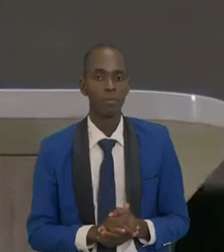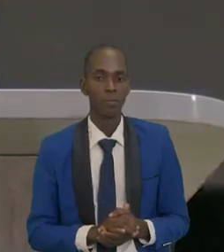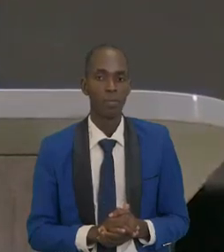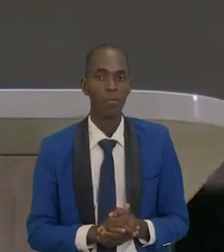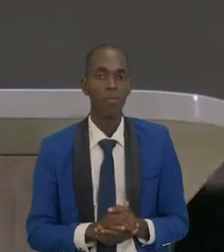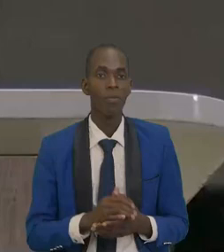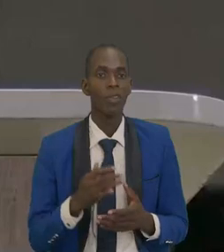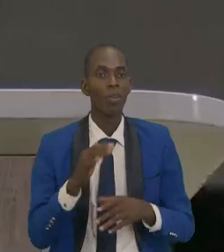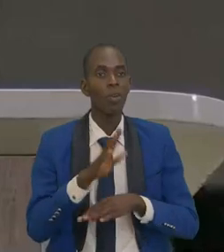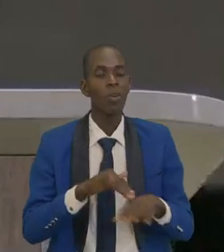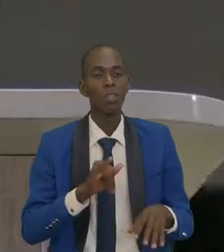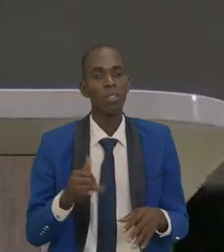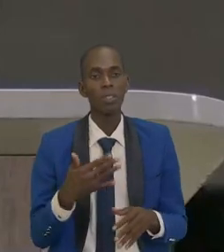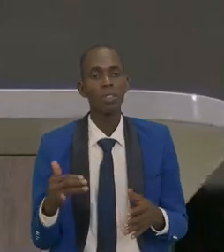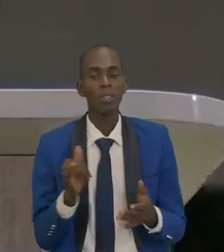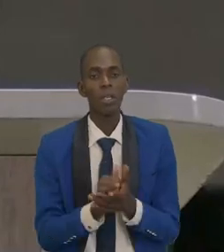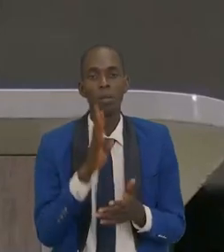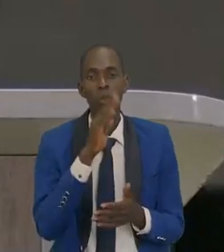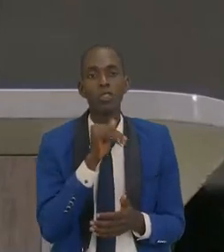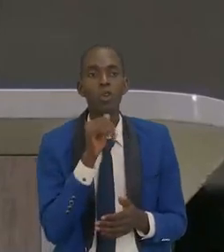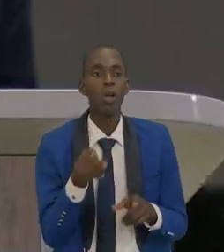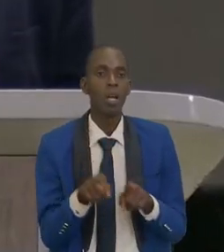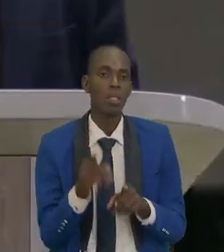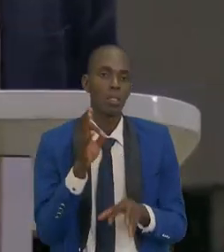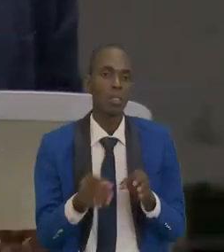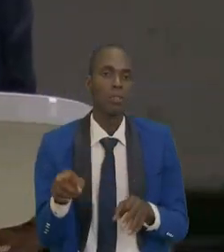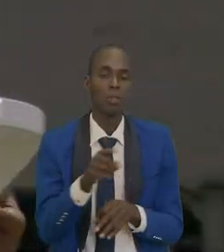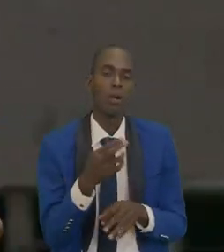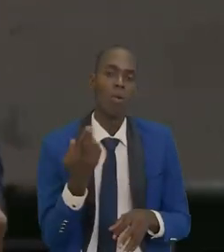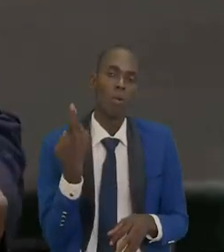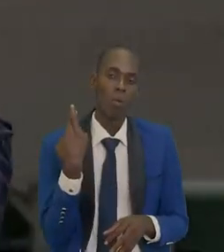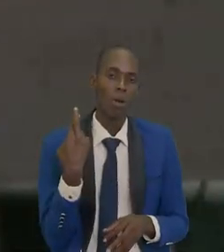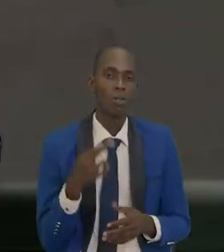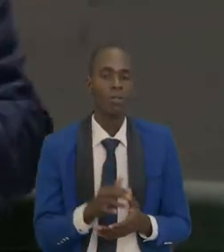Appelant les choses qui ne sont point comme si elles étaient.